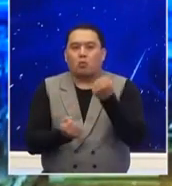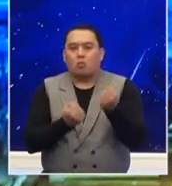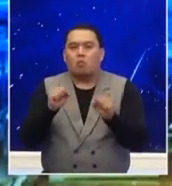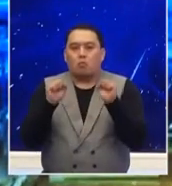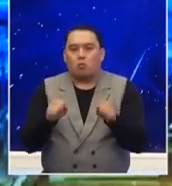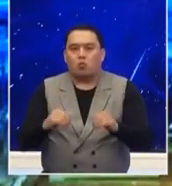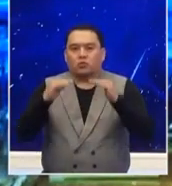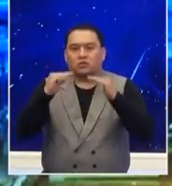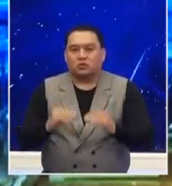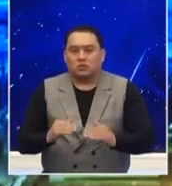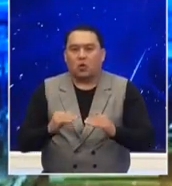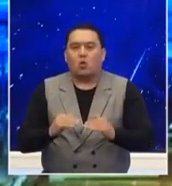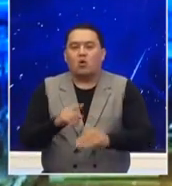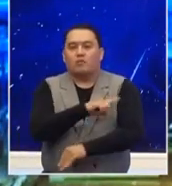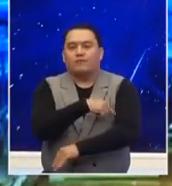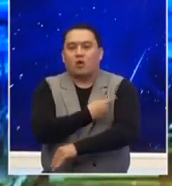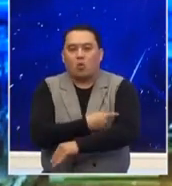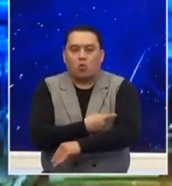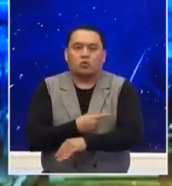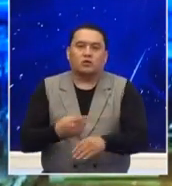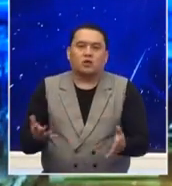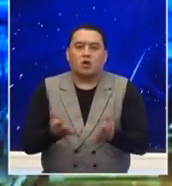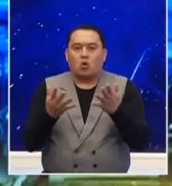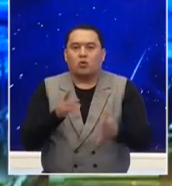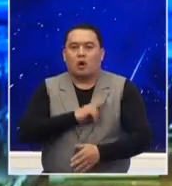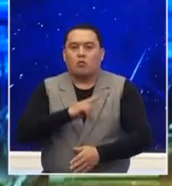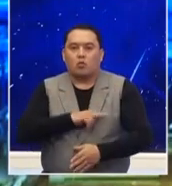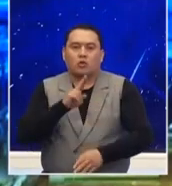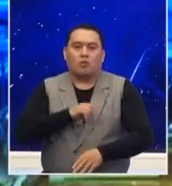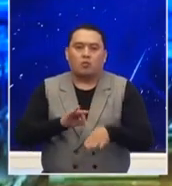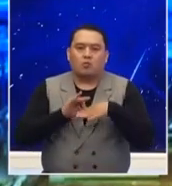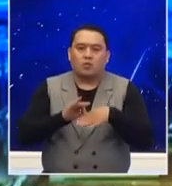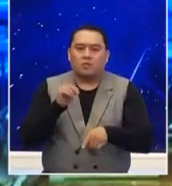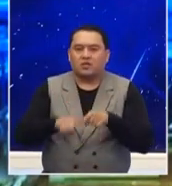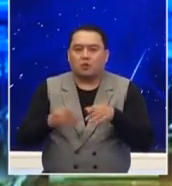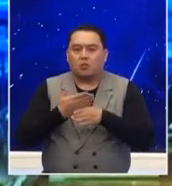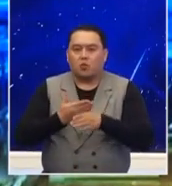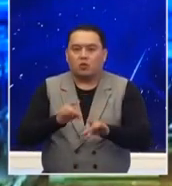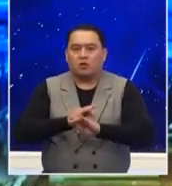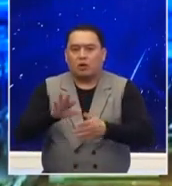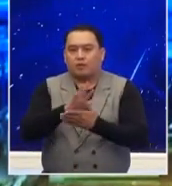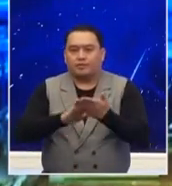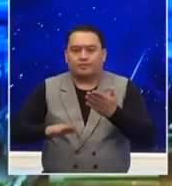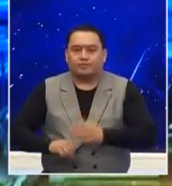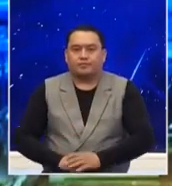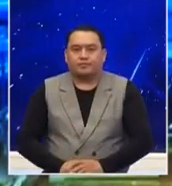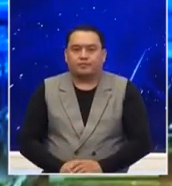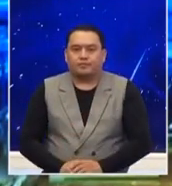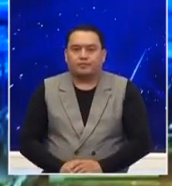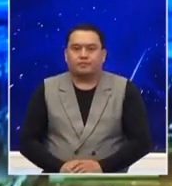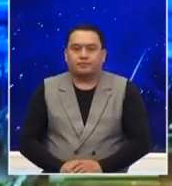поможет значительно снизить нагрузку на фельдшеров. В каком формате теперь ведет работу станция скорой помощи, узнавал Алексей Цой.